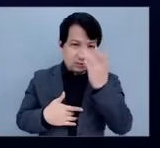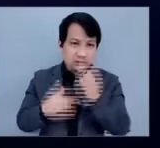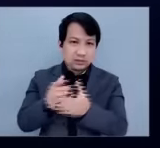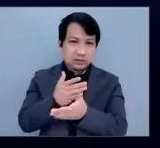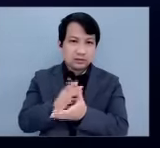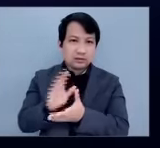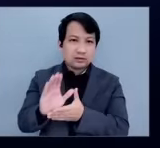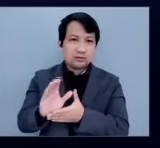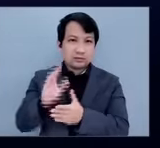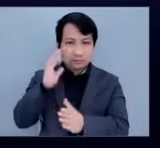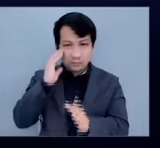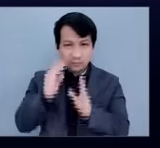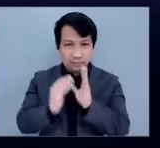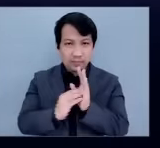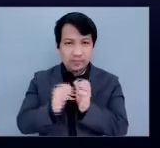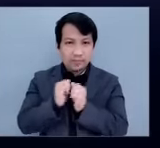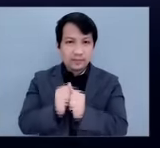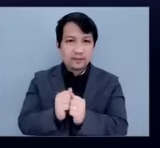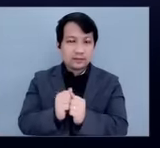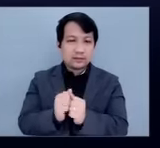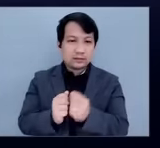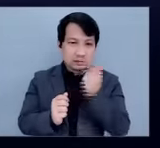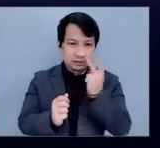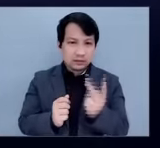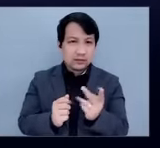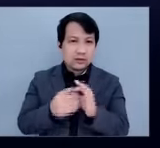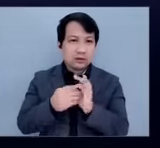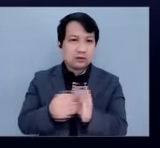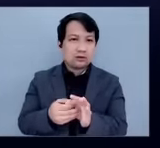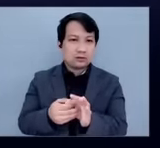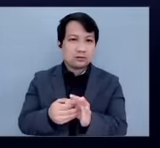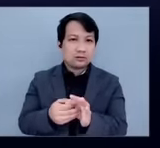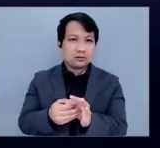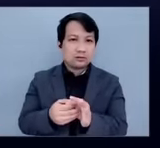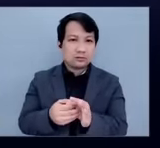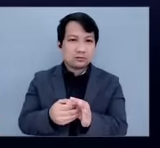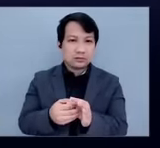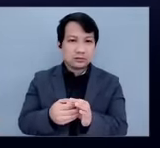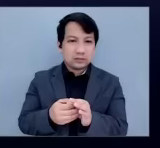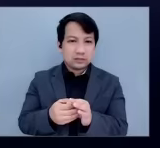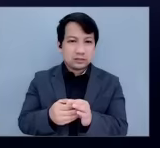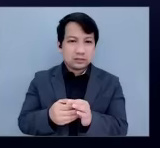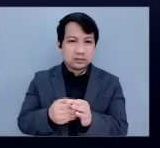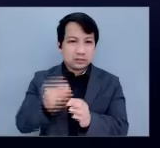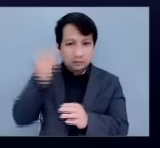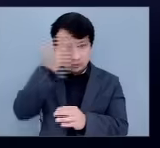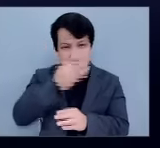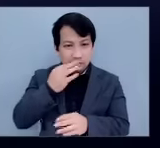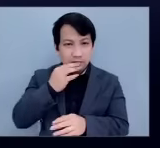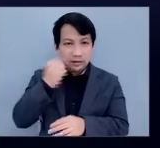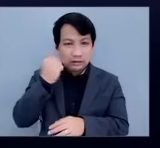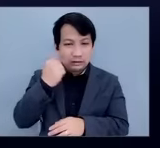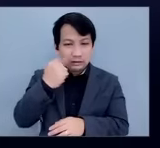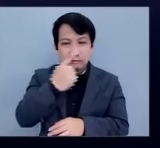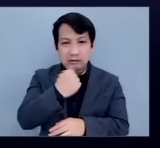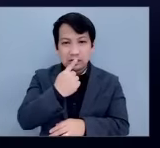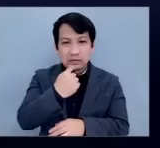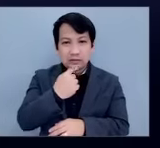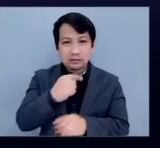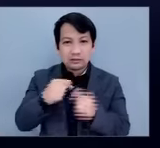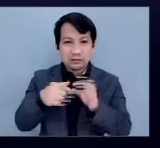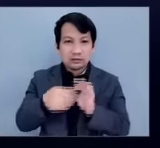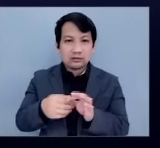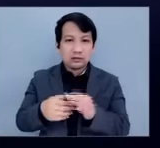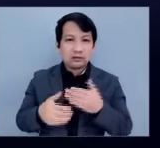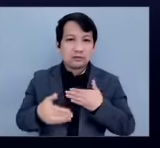pang picture niya kung saan makikitang namumulang ilang bahagi ng kanyang mukha. Sa kanyang caption, patuloy